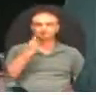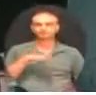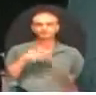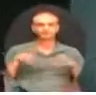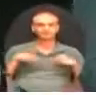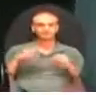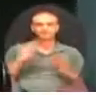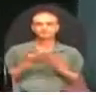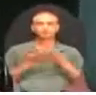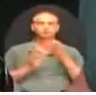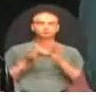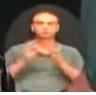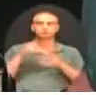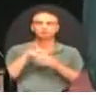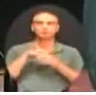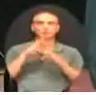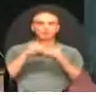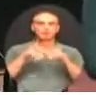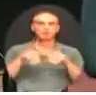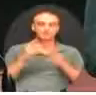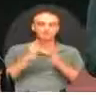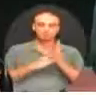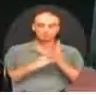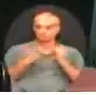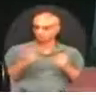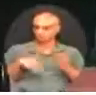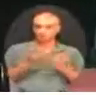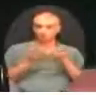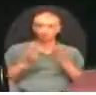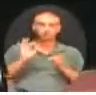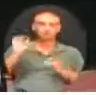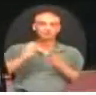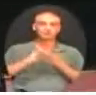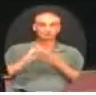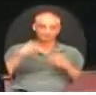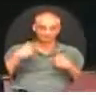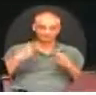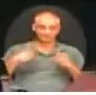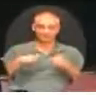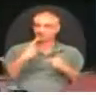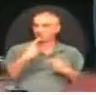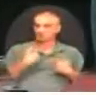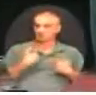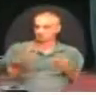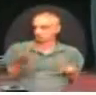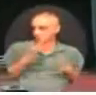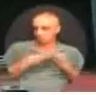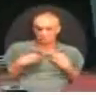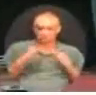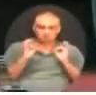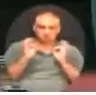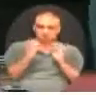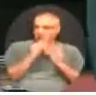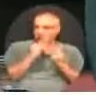בעצה אחת עם הייעוץ המשפטי, לרבות כל המגבלות בחוק. ישבה היום היועצת המשפטית של המשרד אצלי בוועדה ואמרה, לא התייעצו